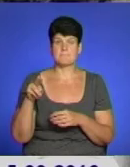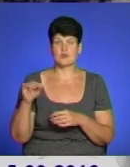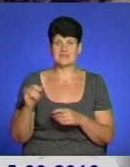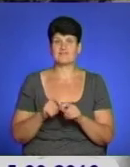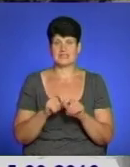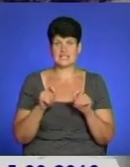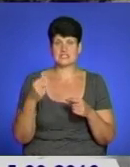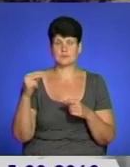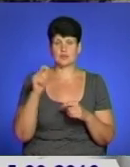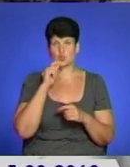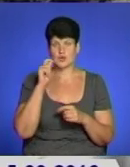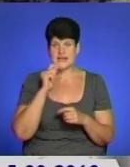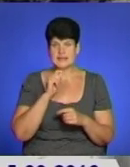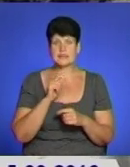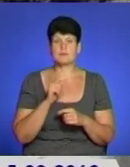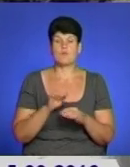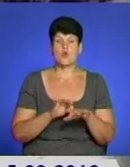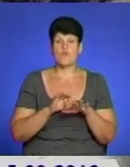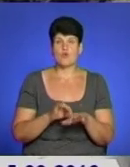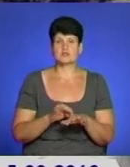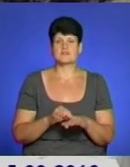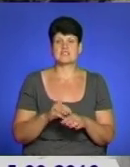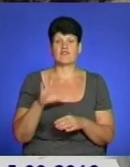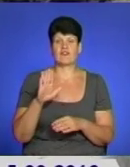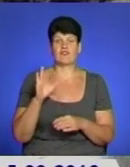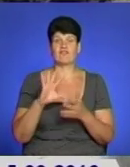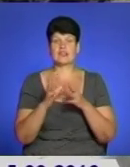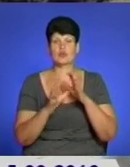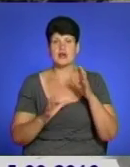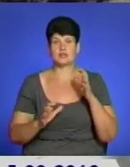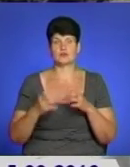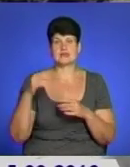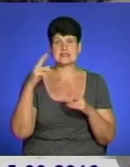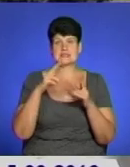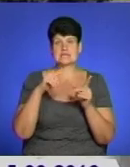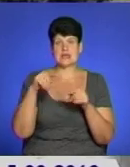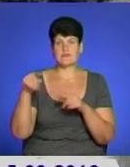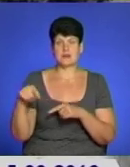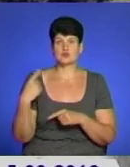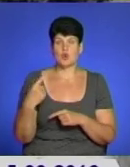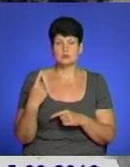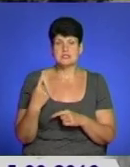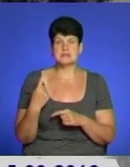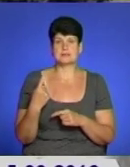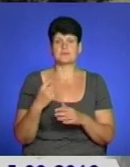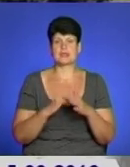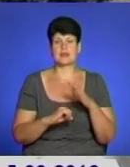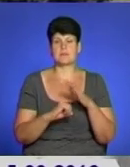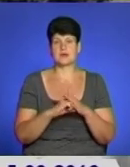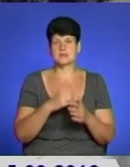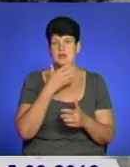відкритий чемпіонат України. Проходив він у Виноградово в Закарпатській області на базі